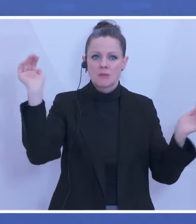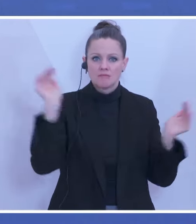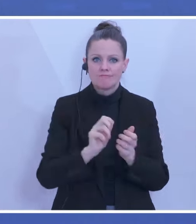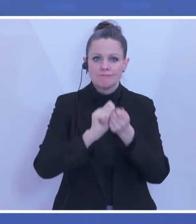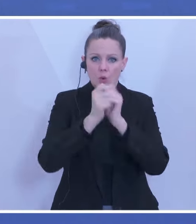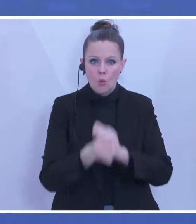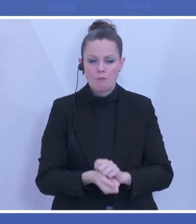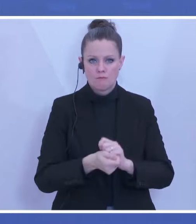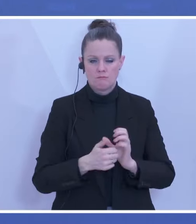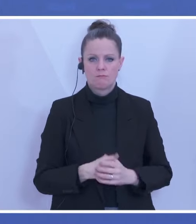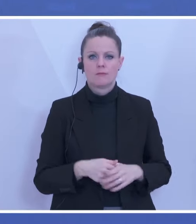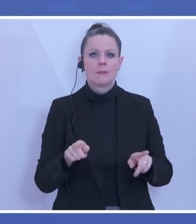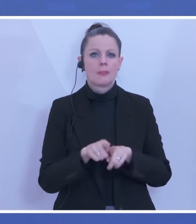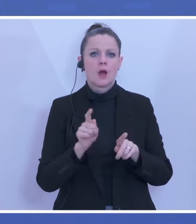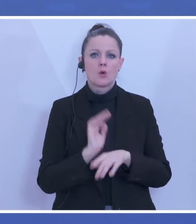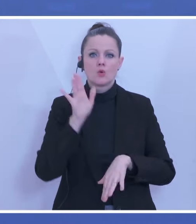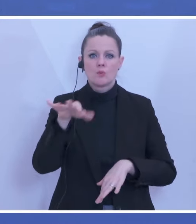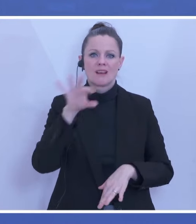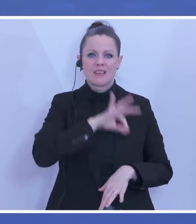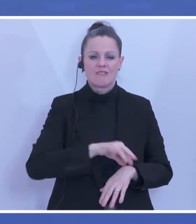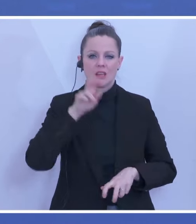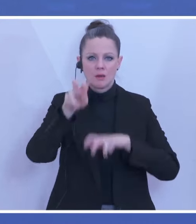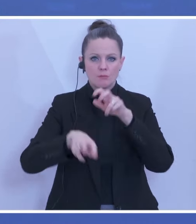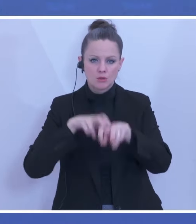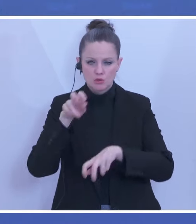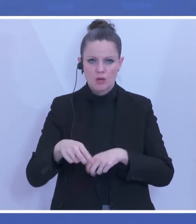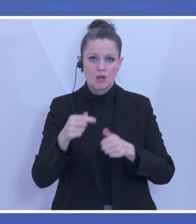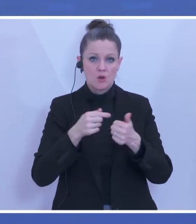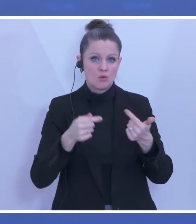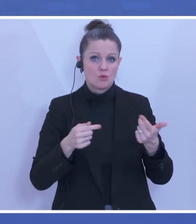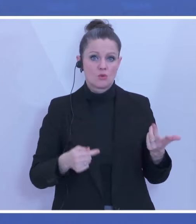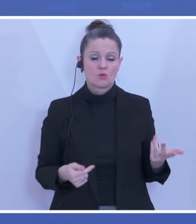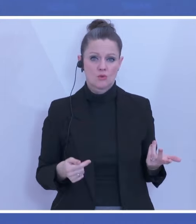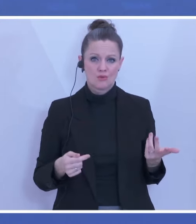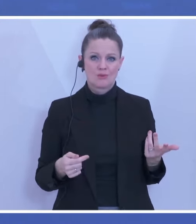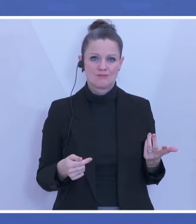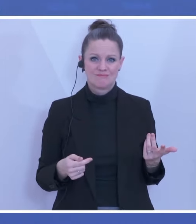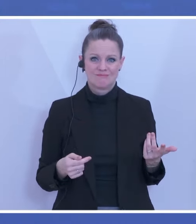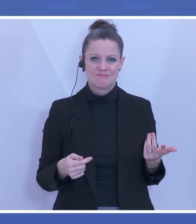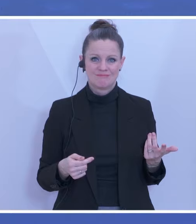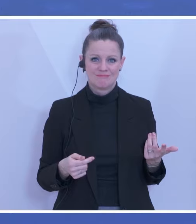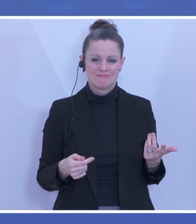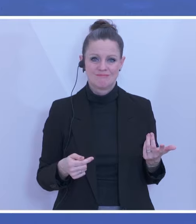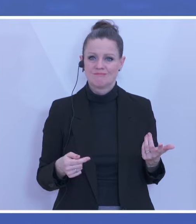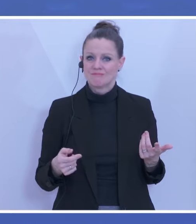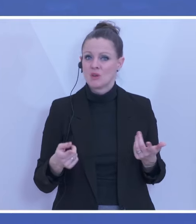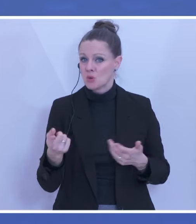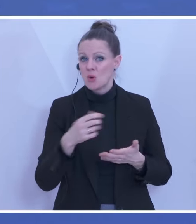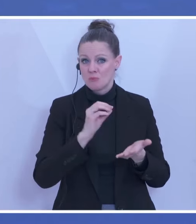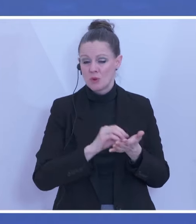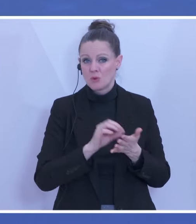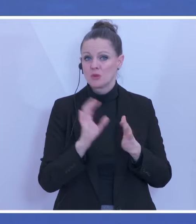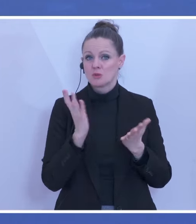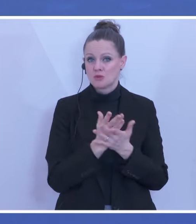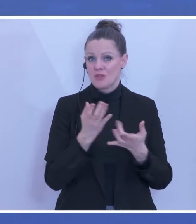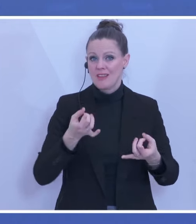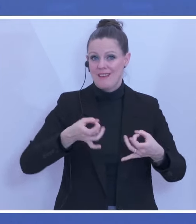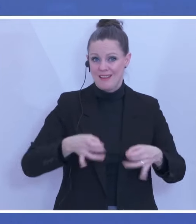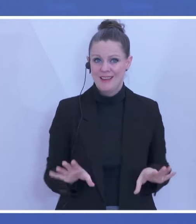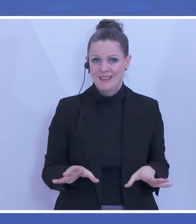Die Übergewinnbesteuerung. Das ist ja nur das, was jetzt auch dieser Tage unterwegs ist. Oder mit